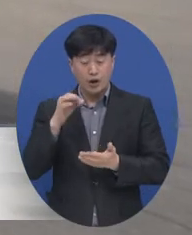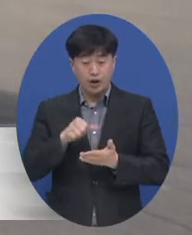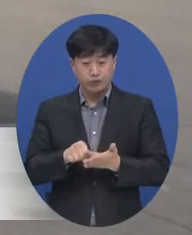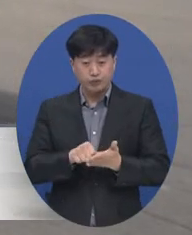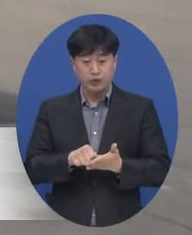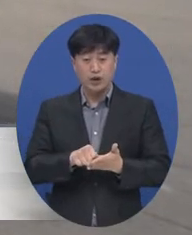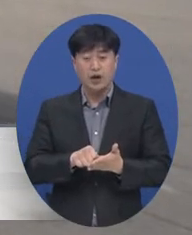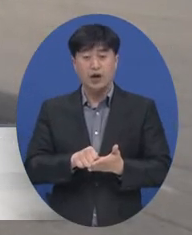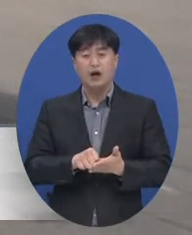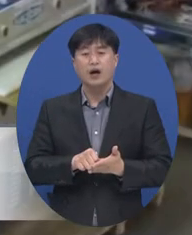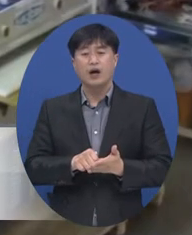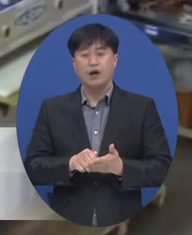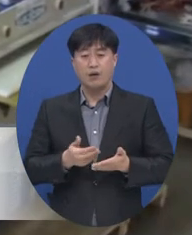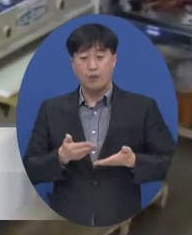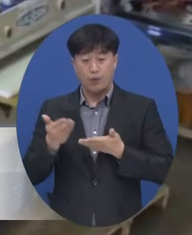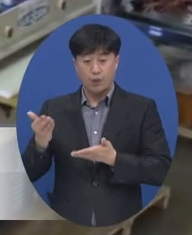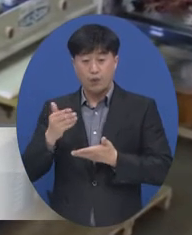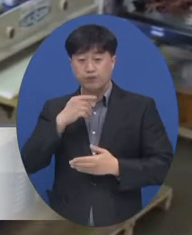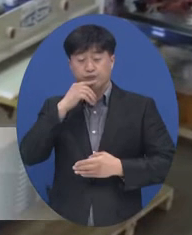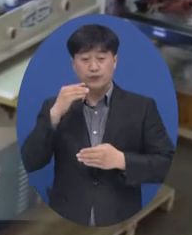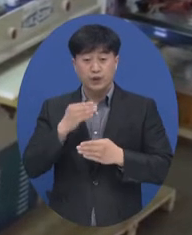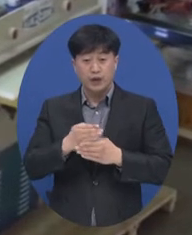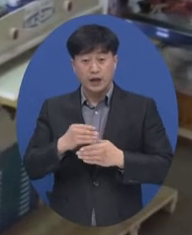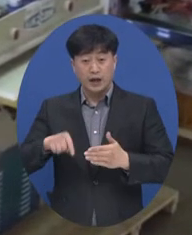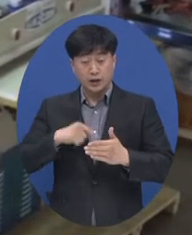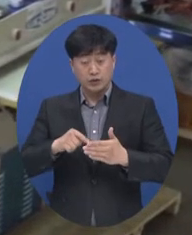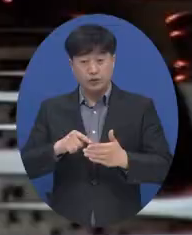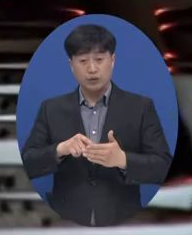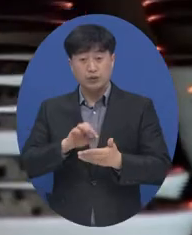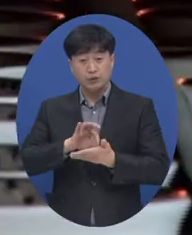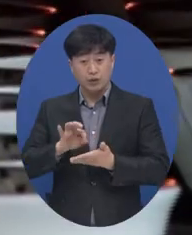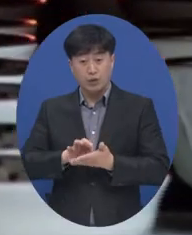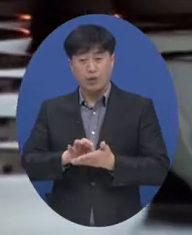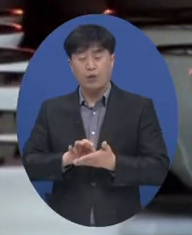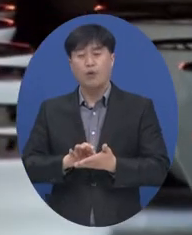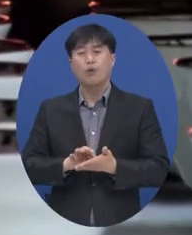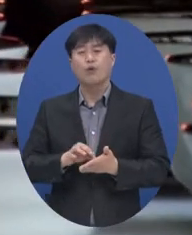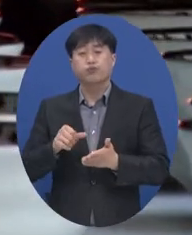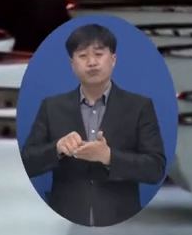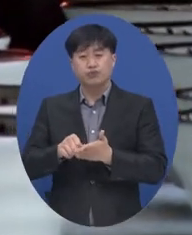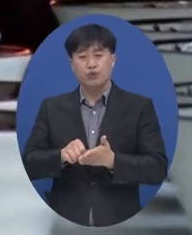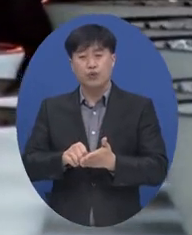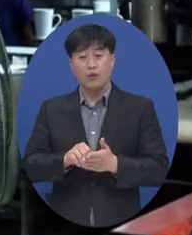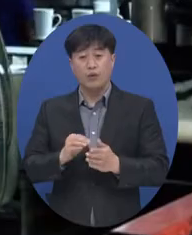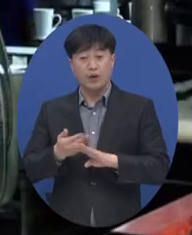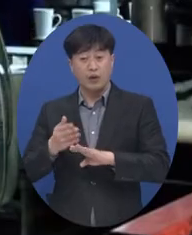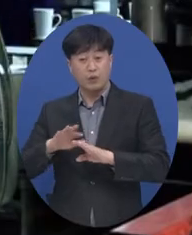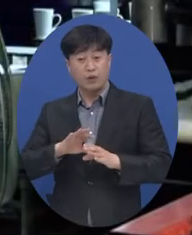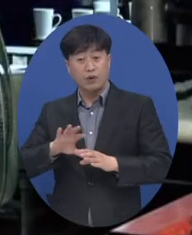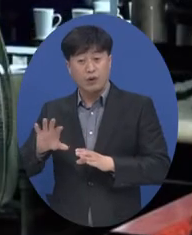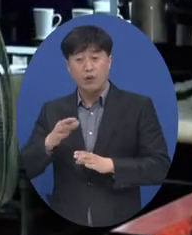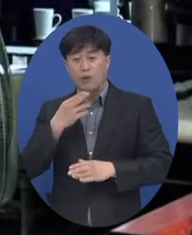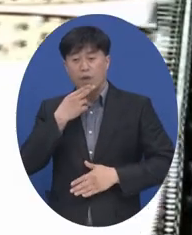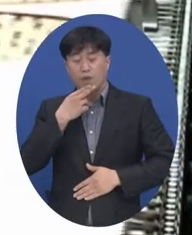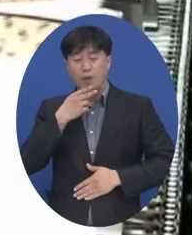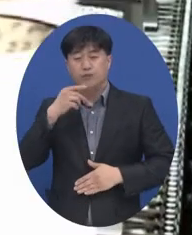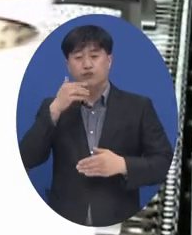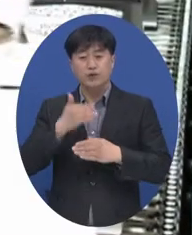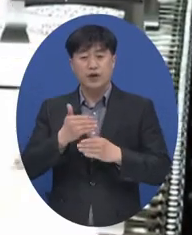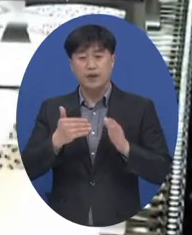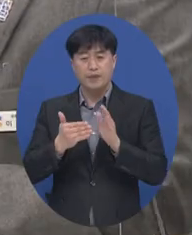북측 내수 시장에 공급하는 방식으로 운영하면 물자의 반출이 없기에 대북 제제 어긋나지 않는다는